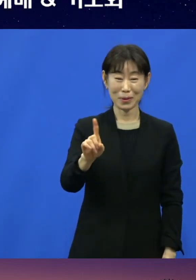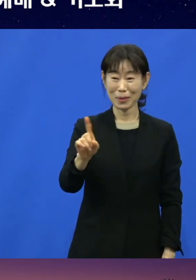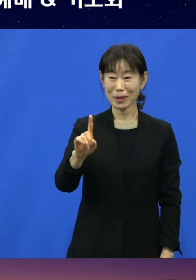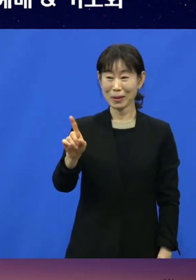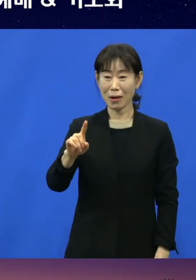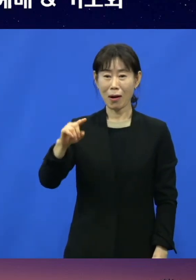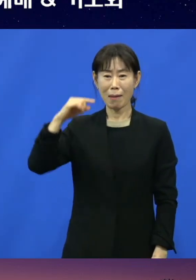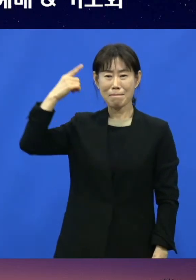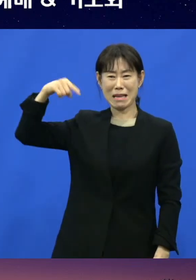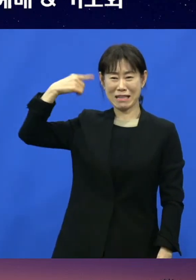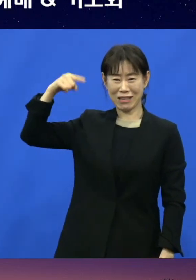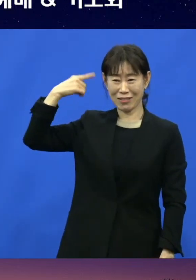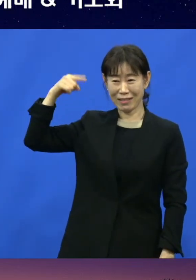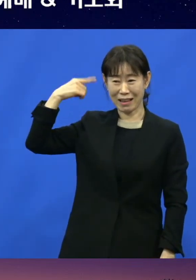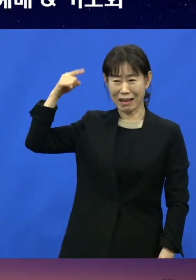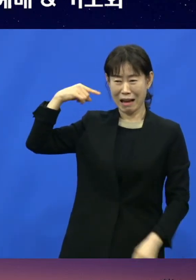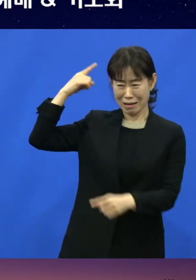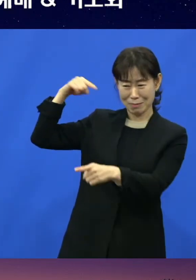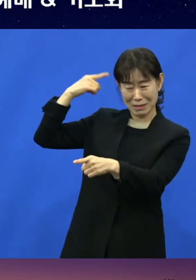미쳤다 그러겠죠.